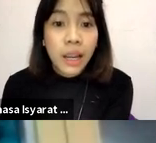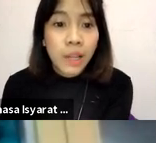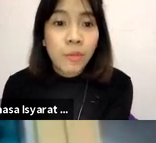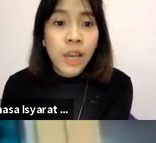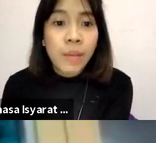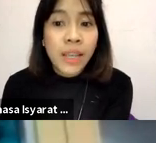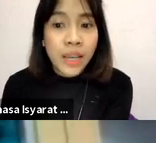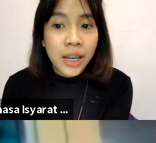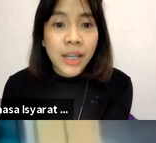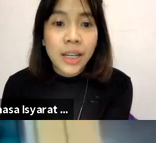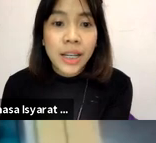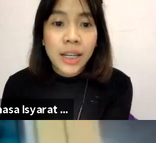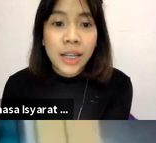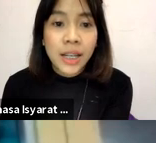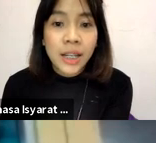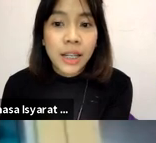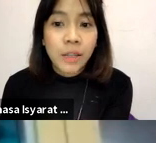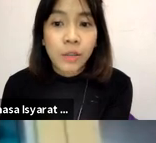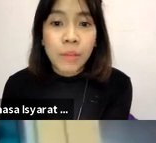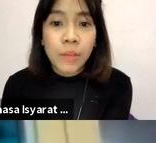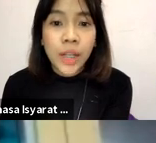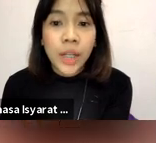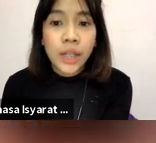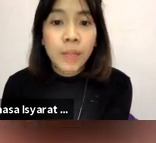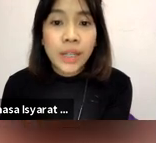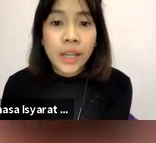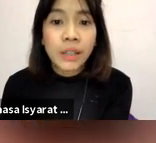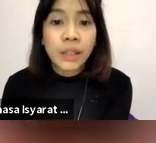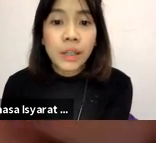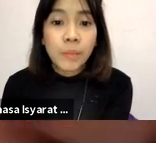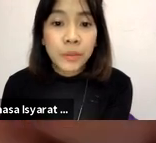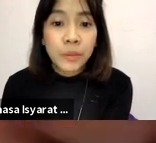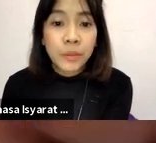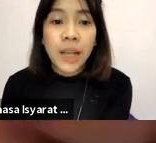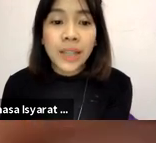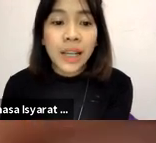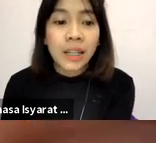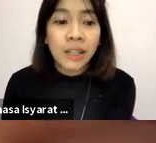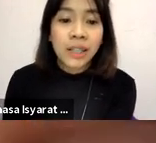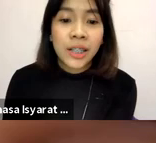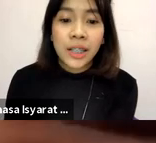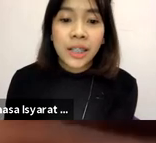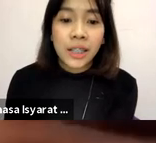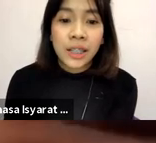ilmu yang banyak terutama di bidang penjurubahasaan